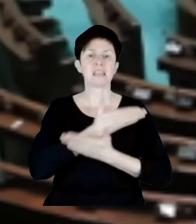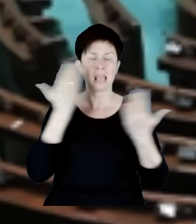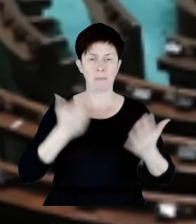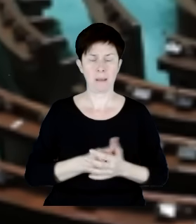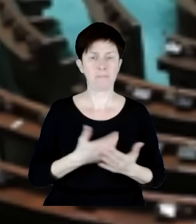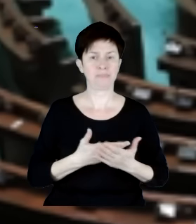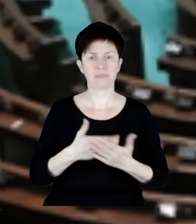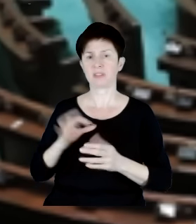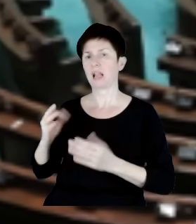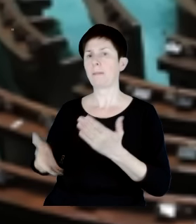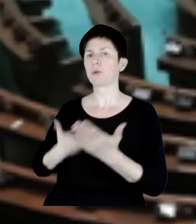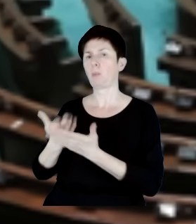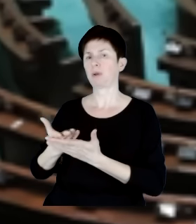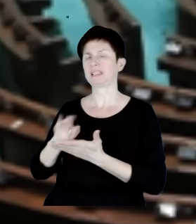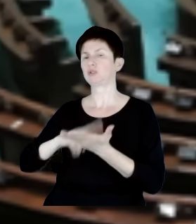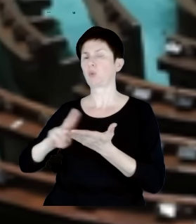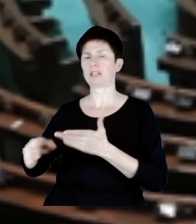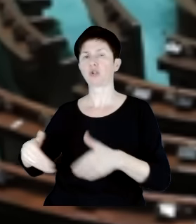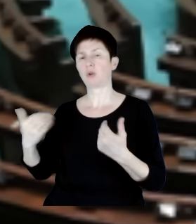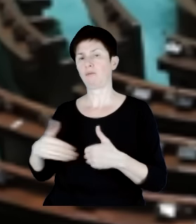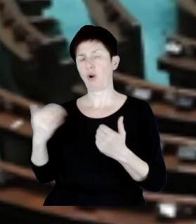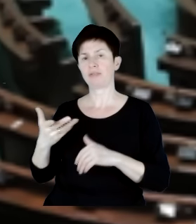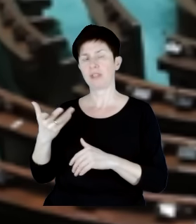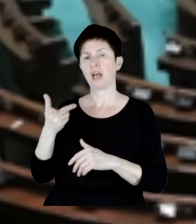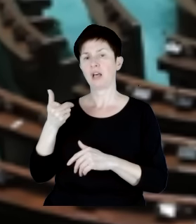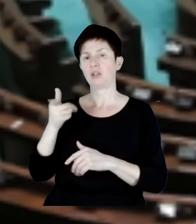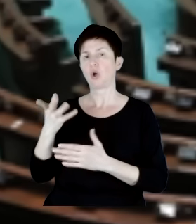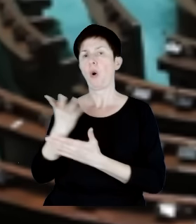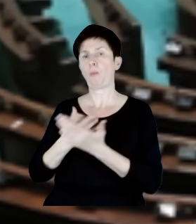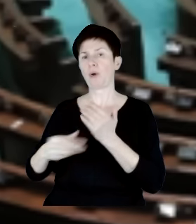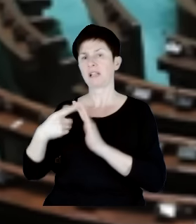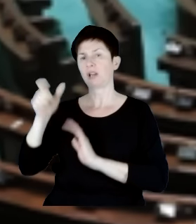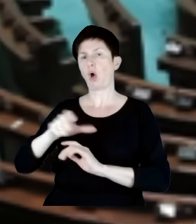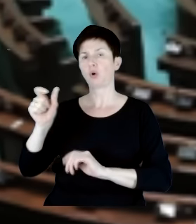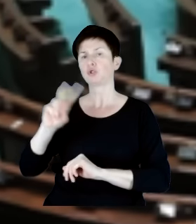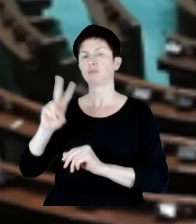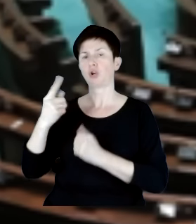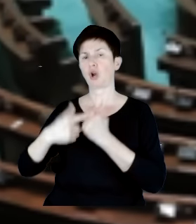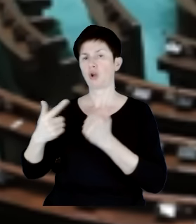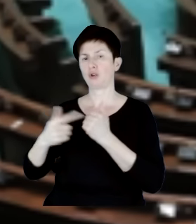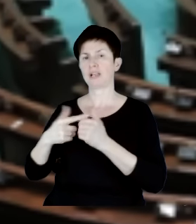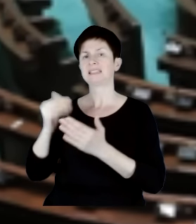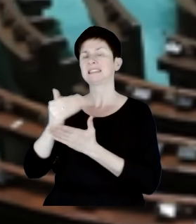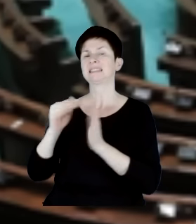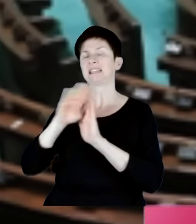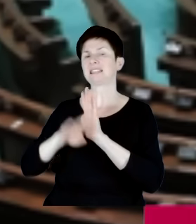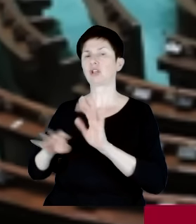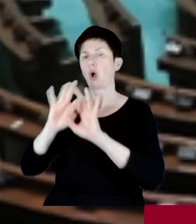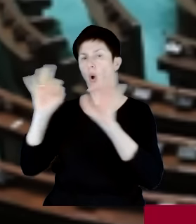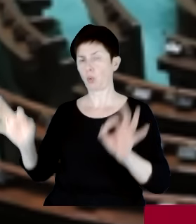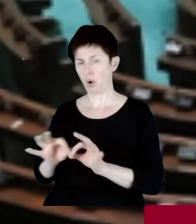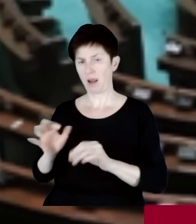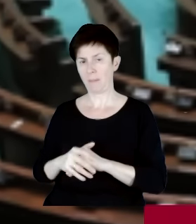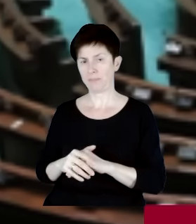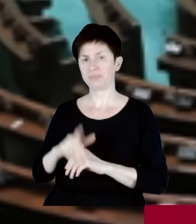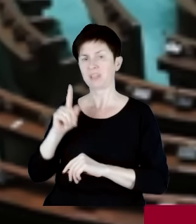składki zdrowotnej, gdzie najbardziej będzie to opłacało się osobom, które rozliczają się na zasadach ogólnych, na tak zwanej skali, tak, ale też do